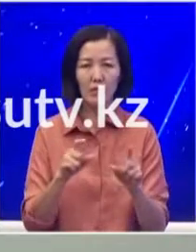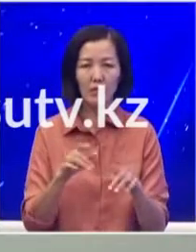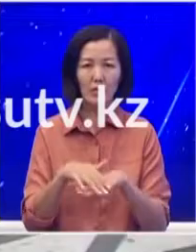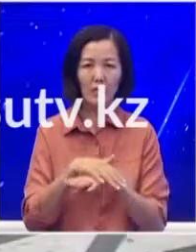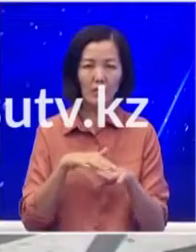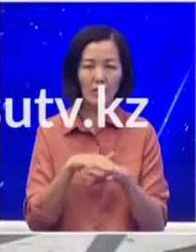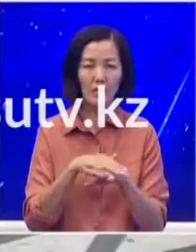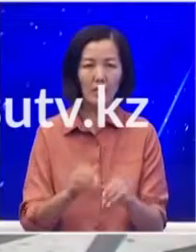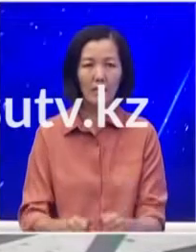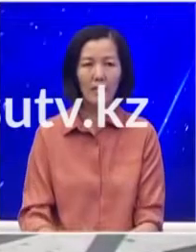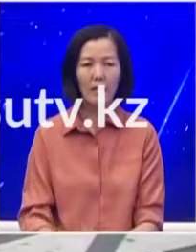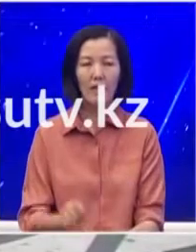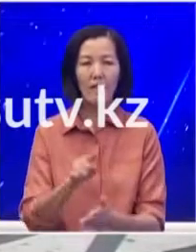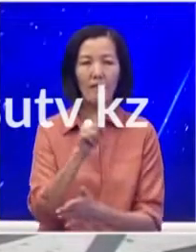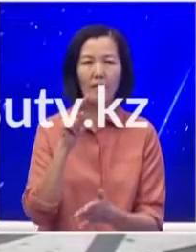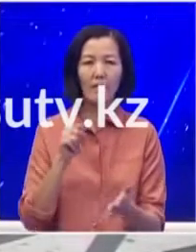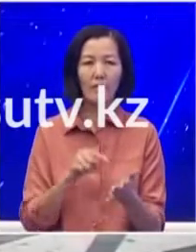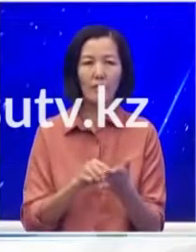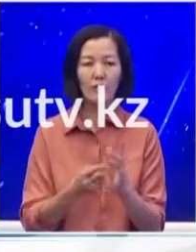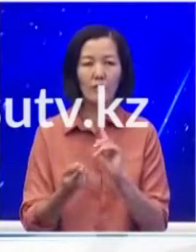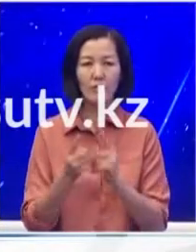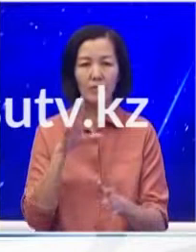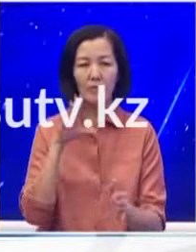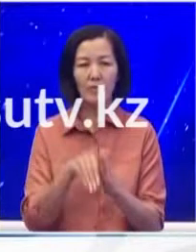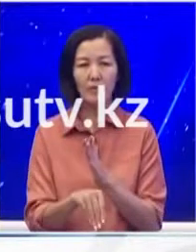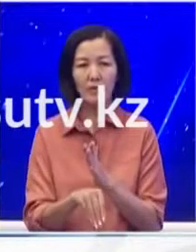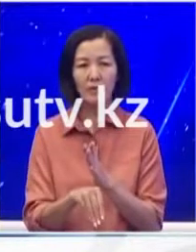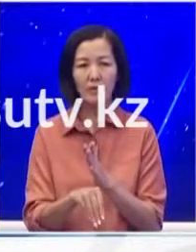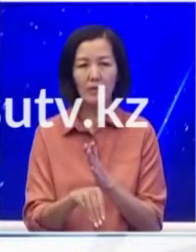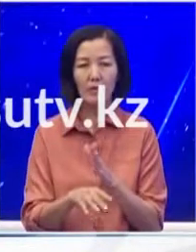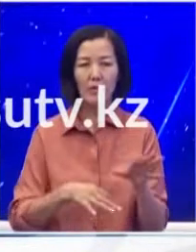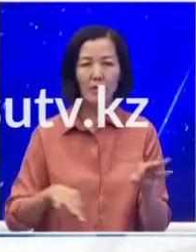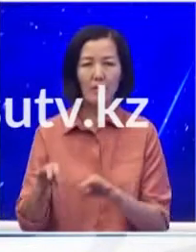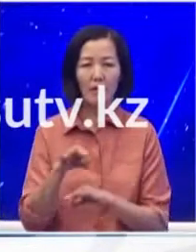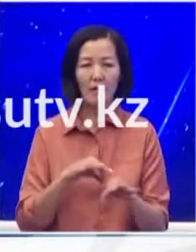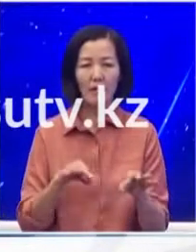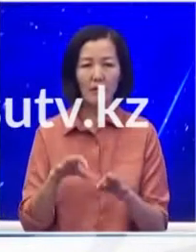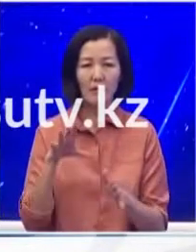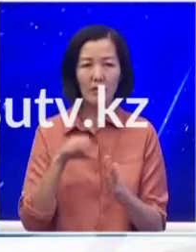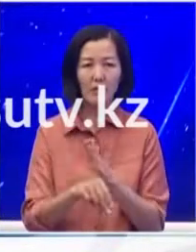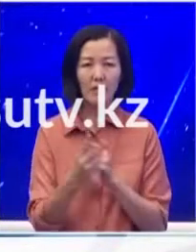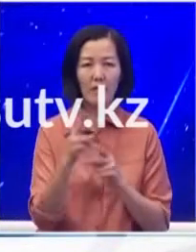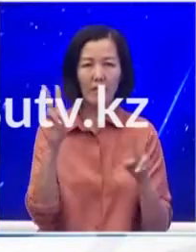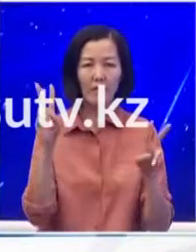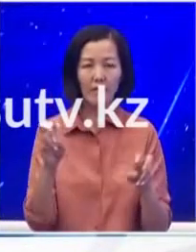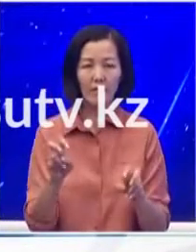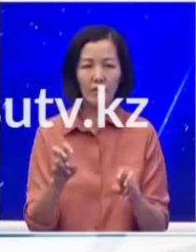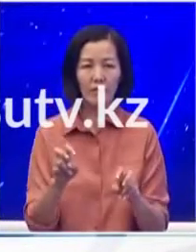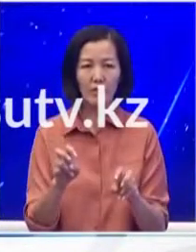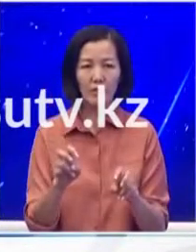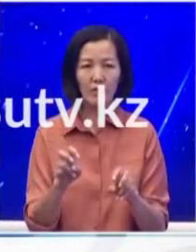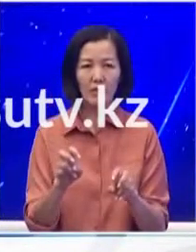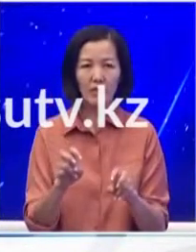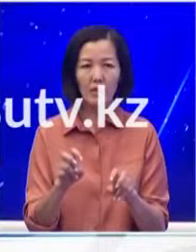населению. Третий вопрос – это внесение изменений в ранее утвержденные проекты. Там два вопроса по детским садам. Мы там